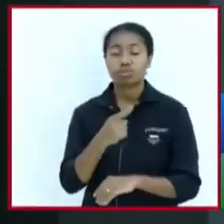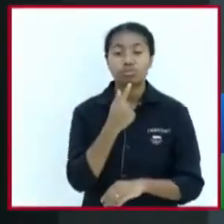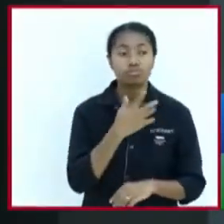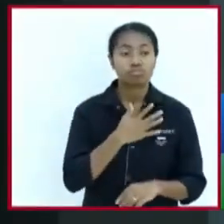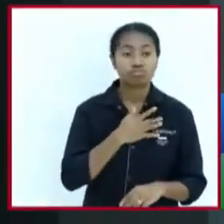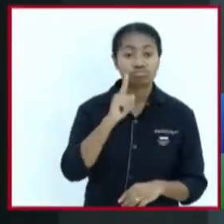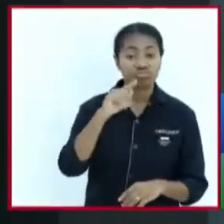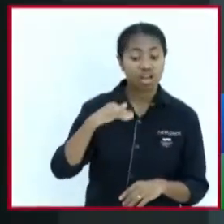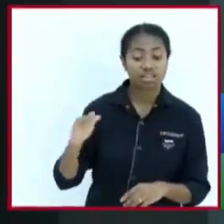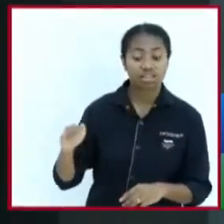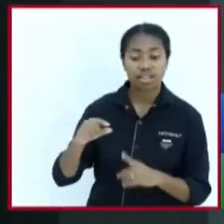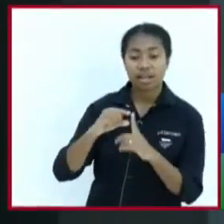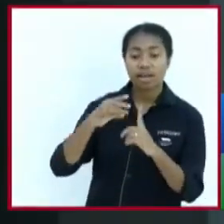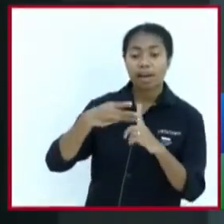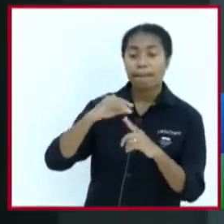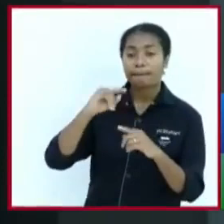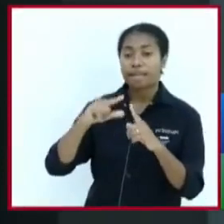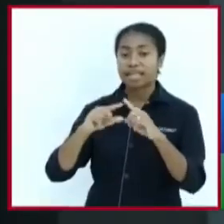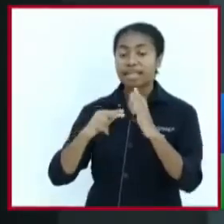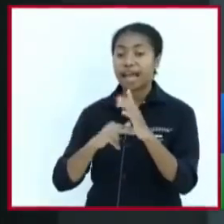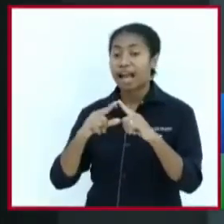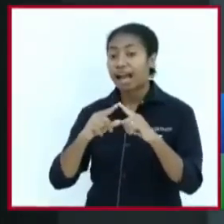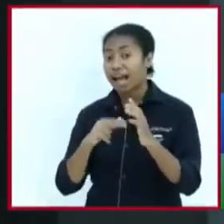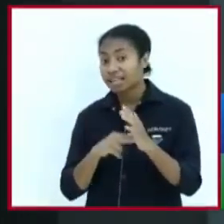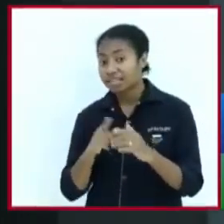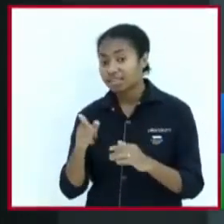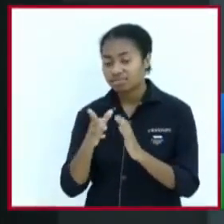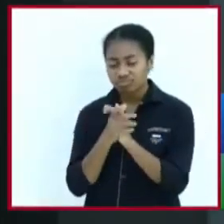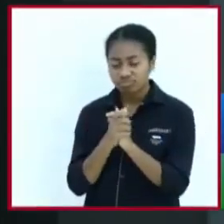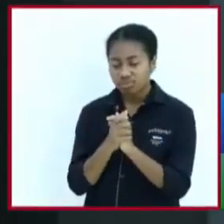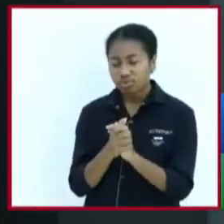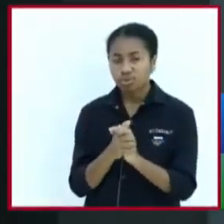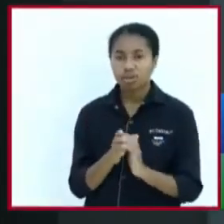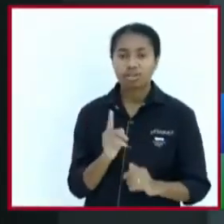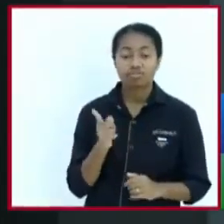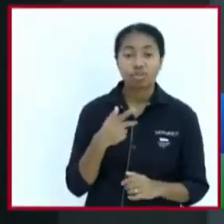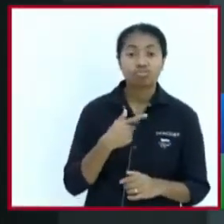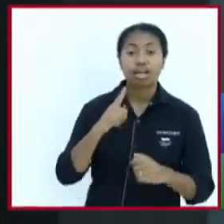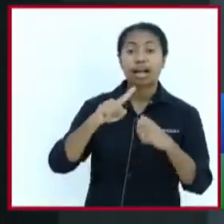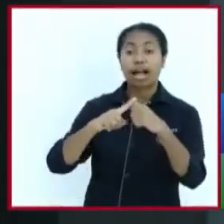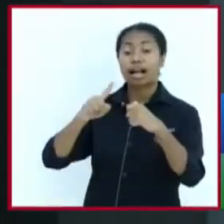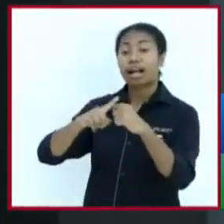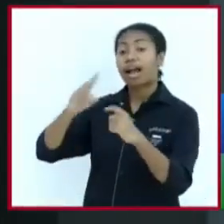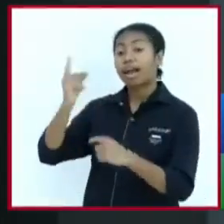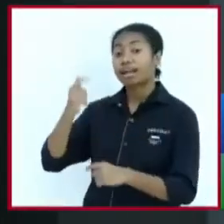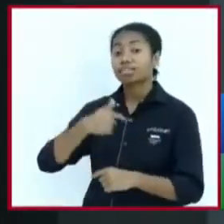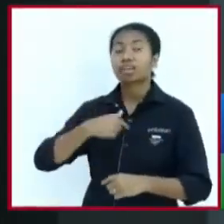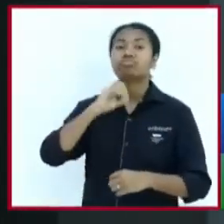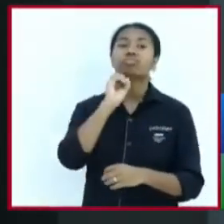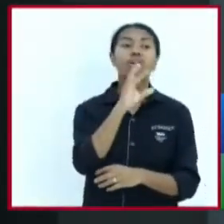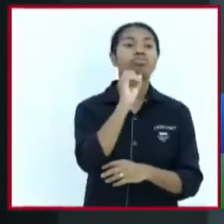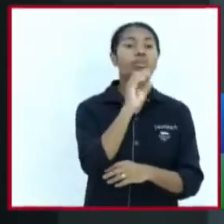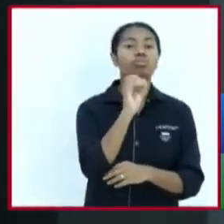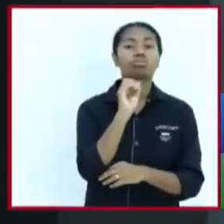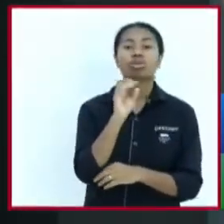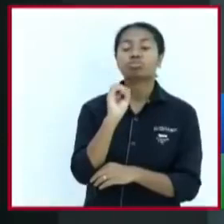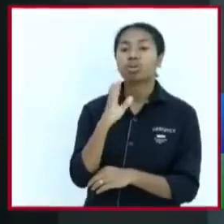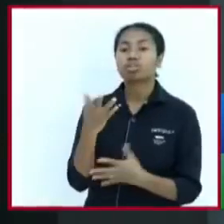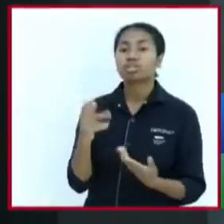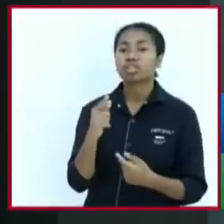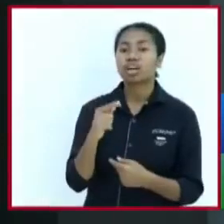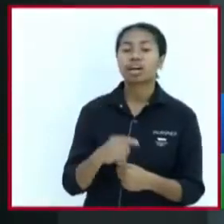binaan di persatuan doa dan Kalau kami kakek er saya pengkhotbah akhirnya di awalnya